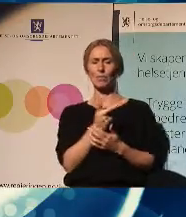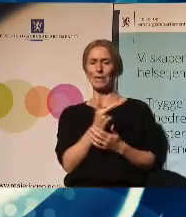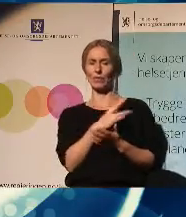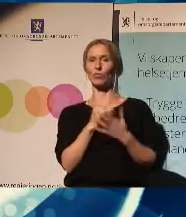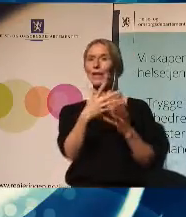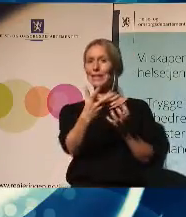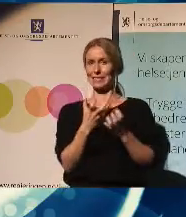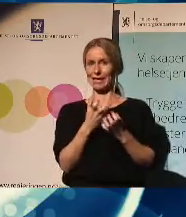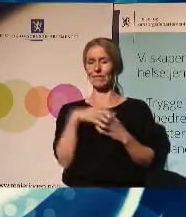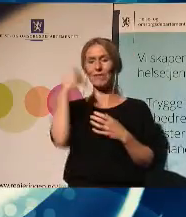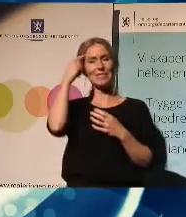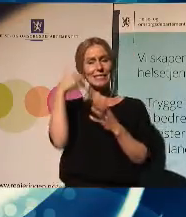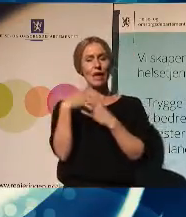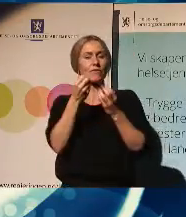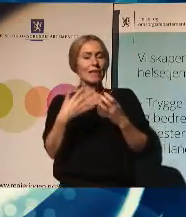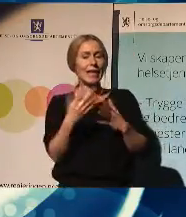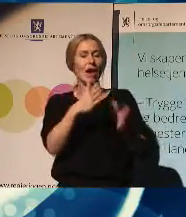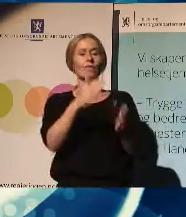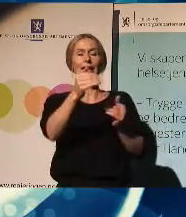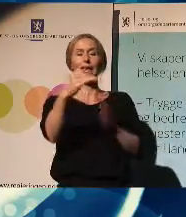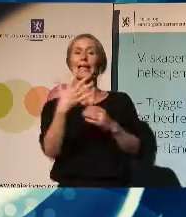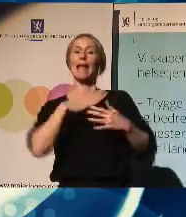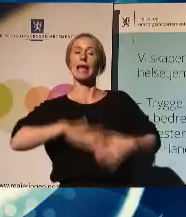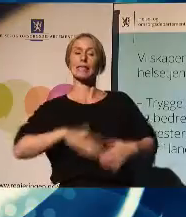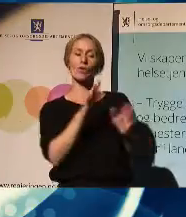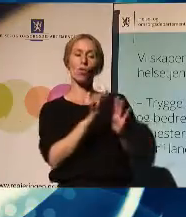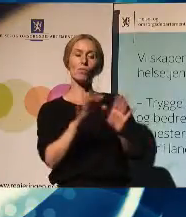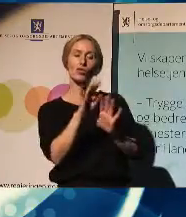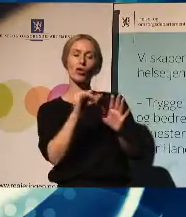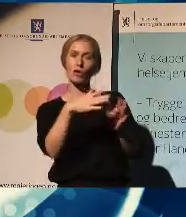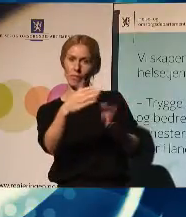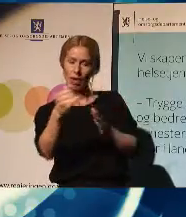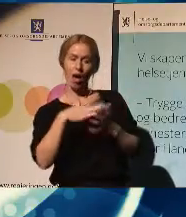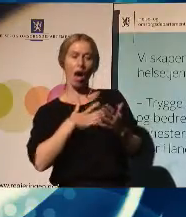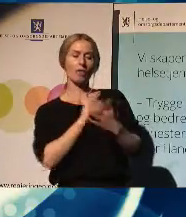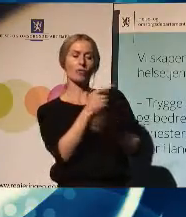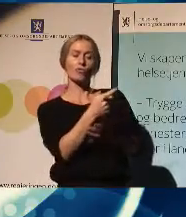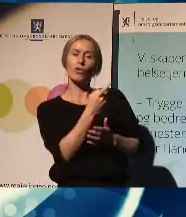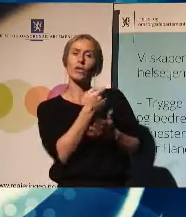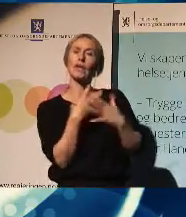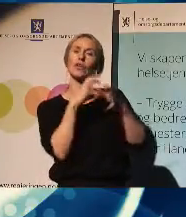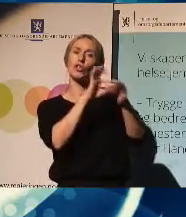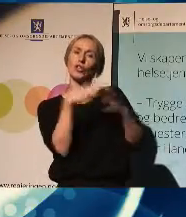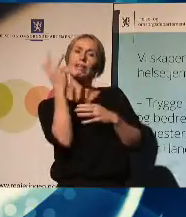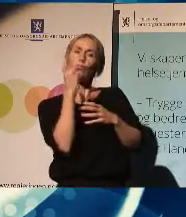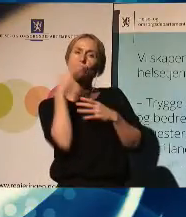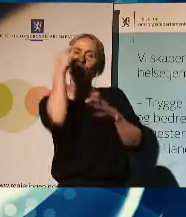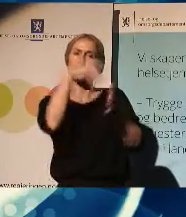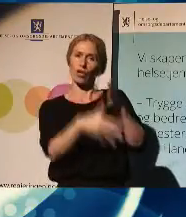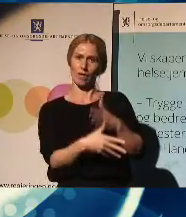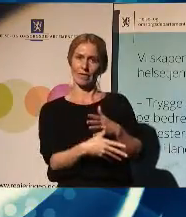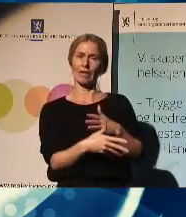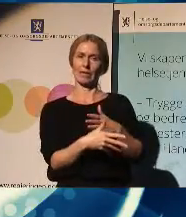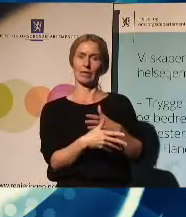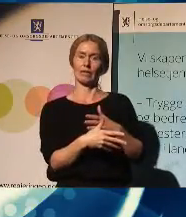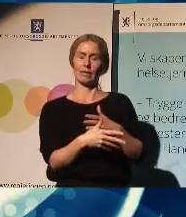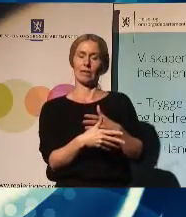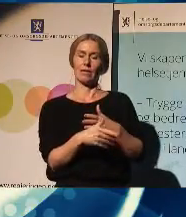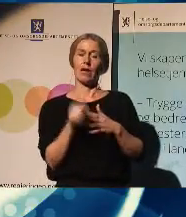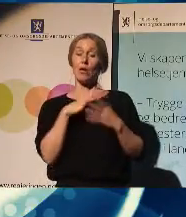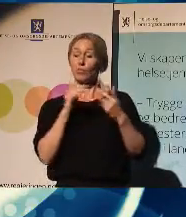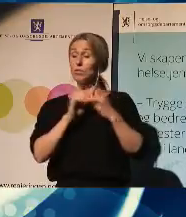flere avdelinger i helse og omsorg som hadde utfordringer knyttet til rus og psykisk helse for sine brukere. På